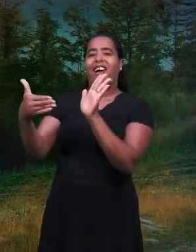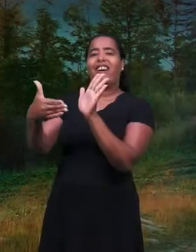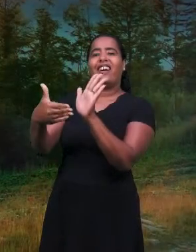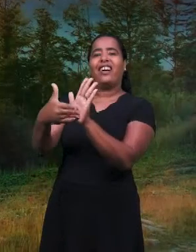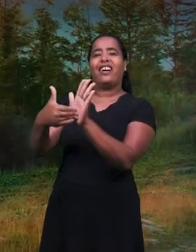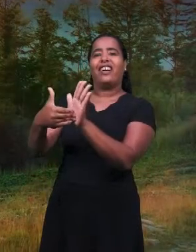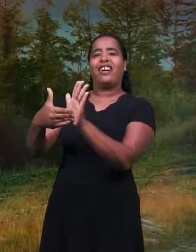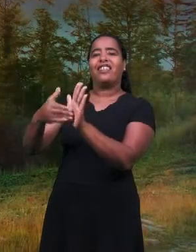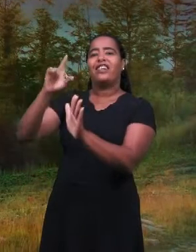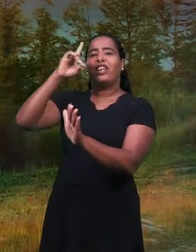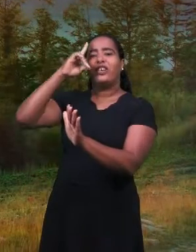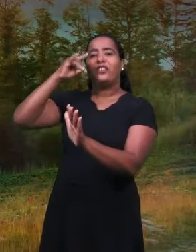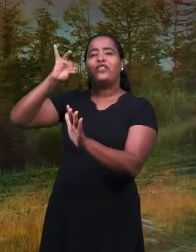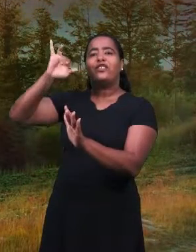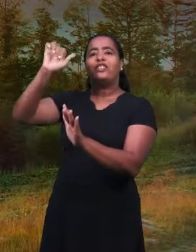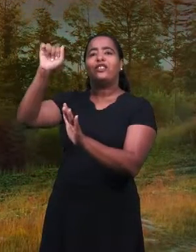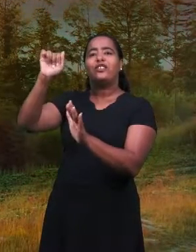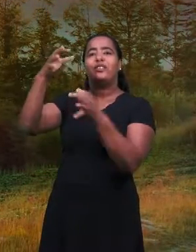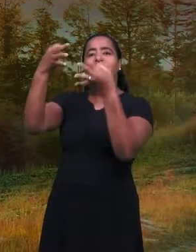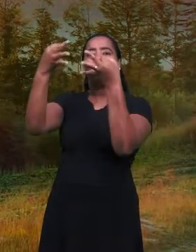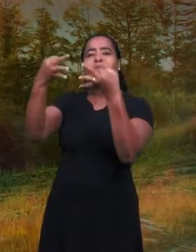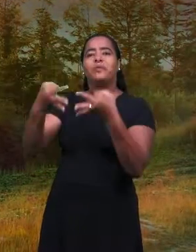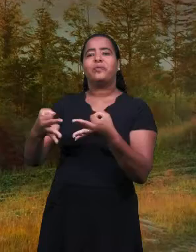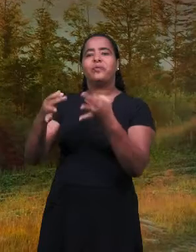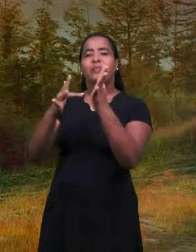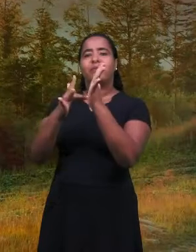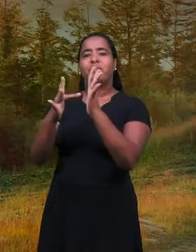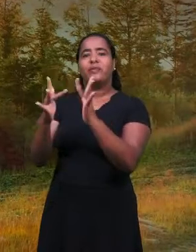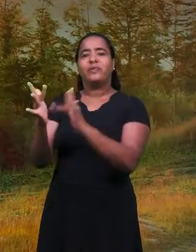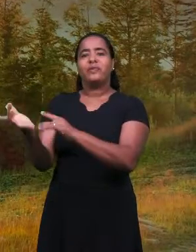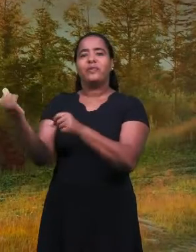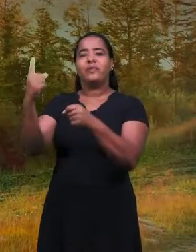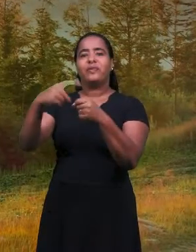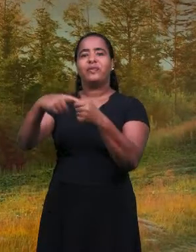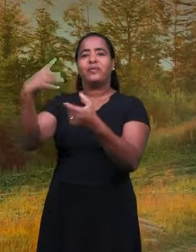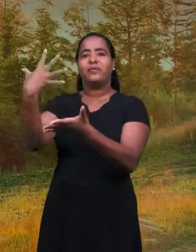совершенного, когда он придет.